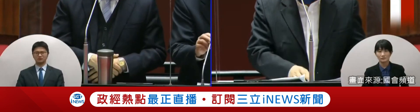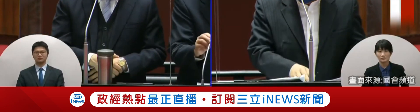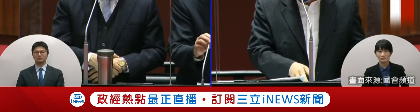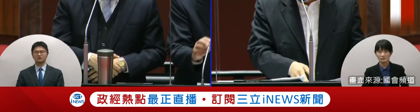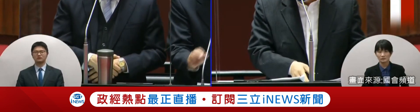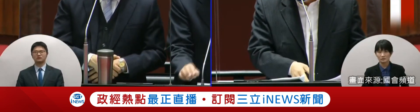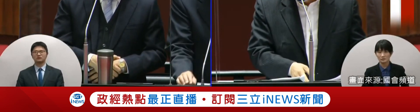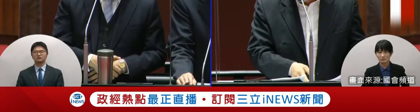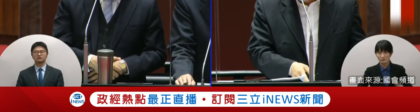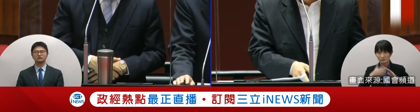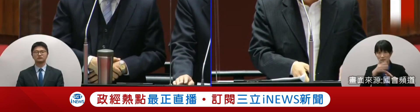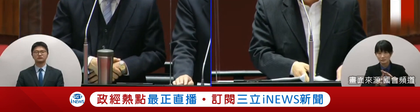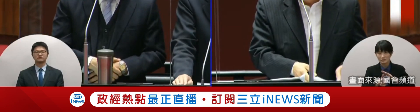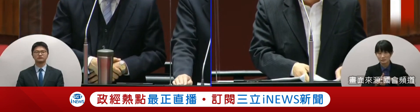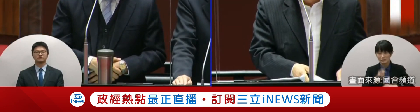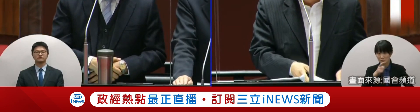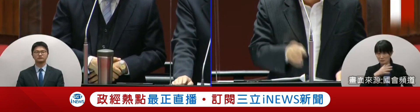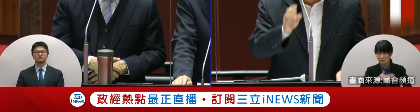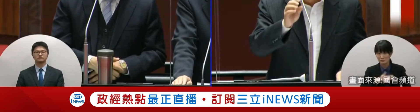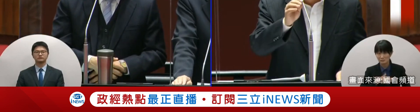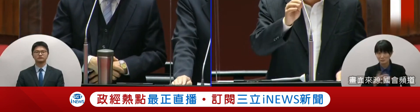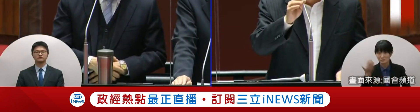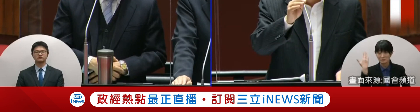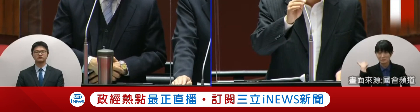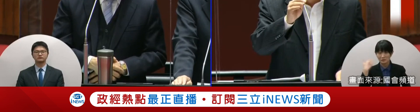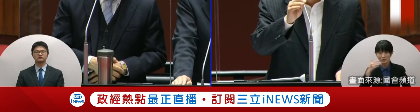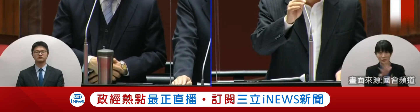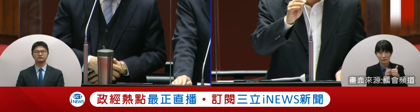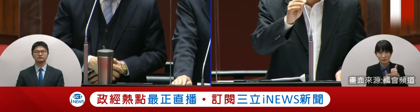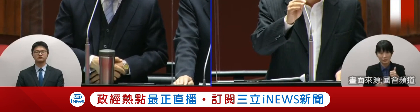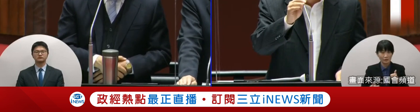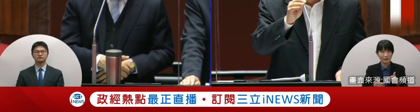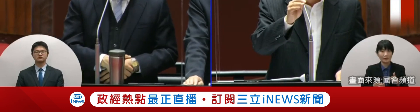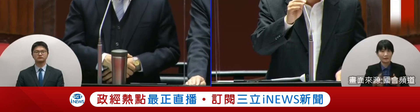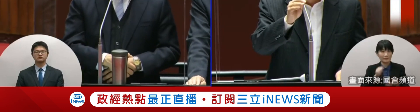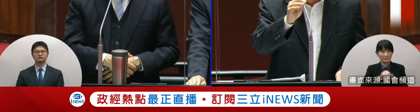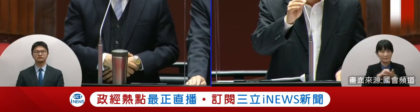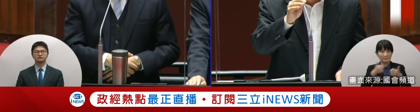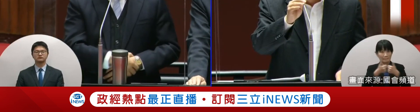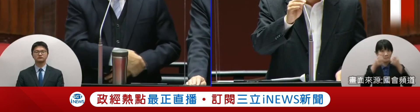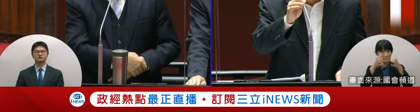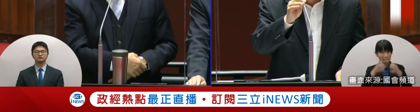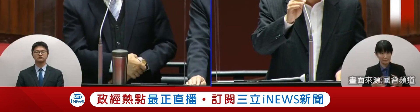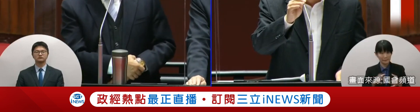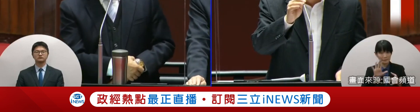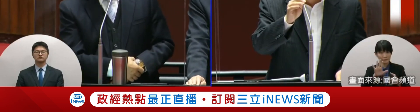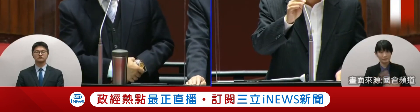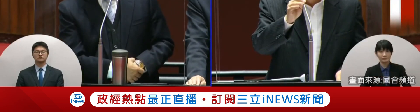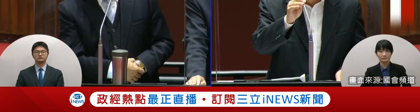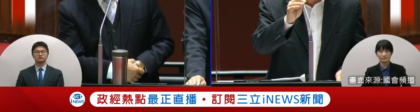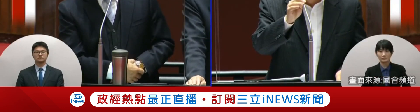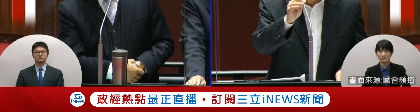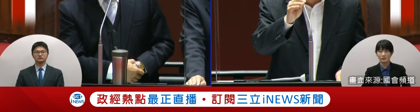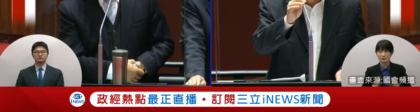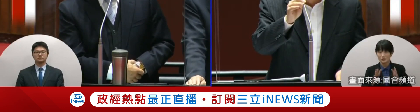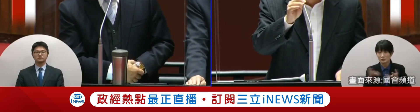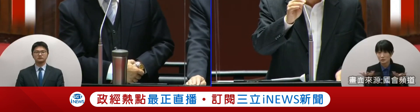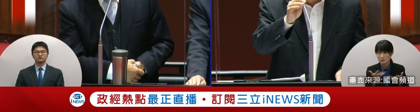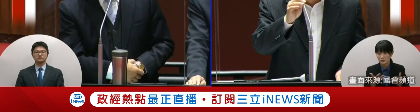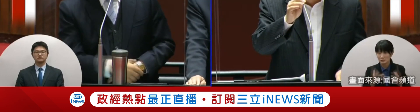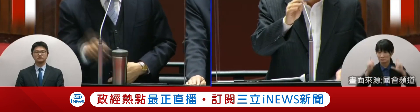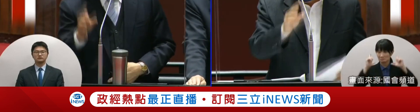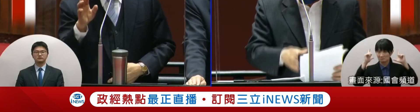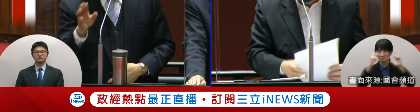院长，你知道之前你们有委员开记者会直接讲这件事情，你知